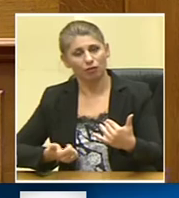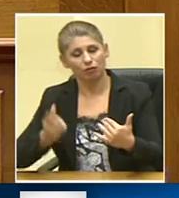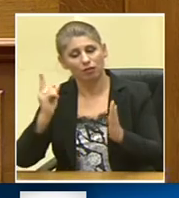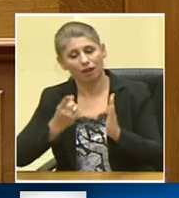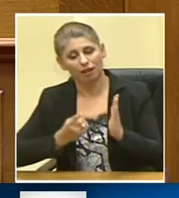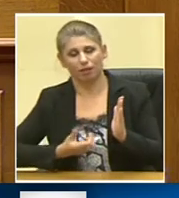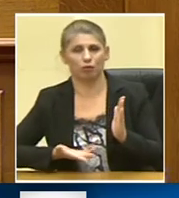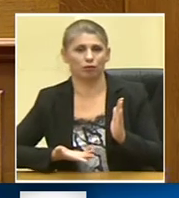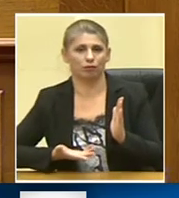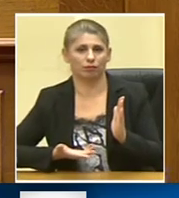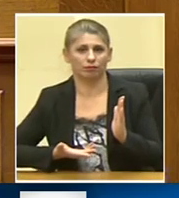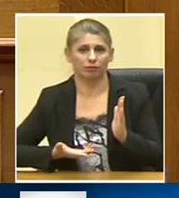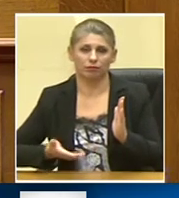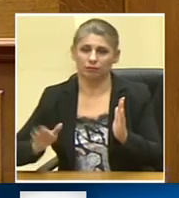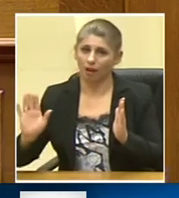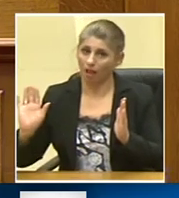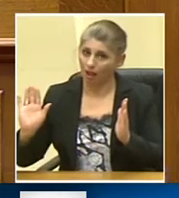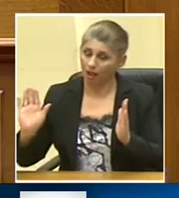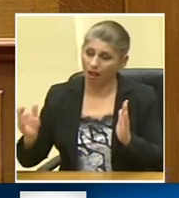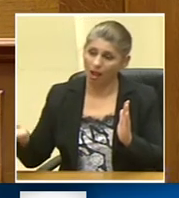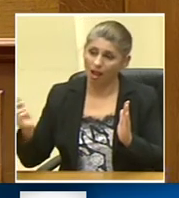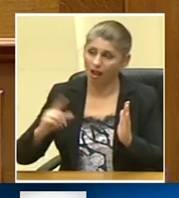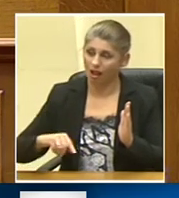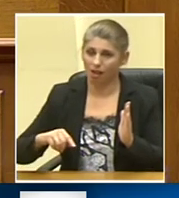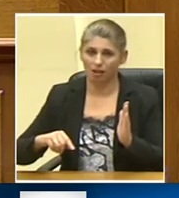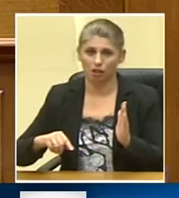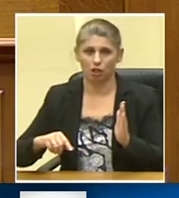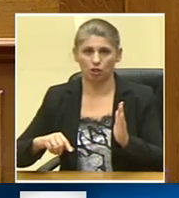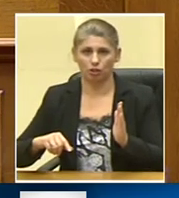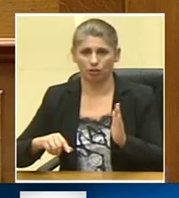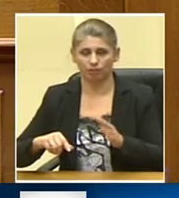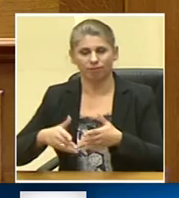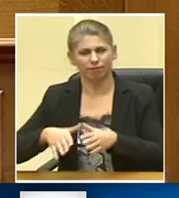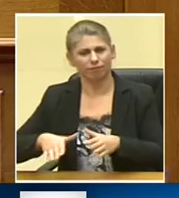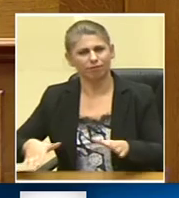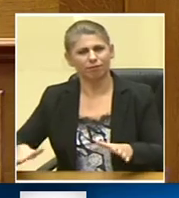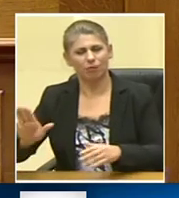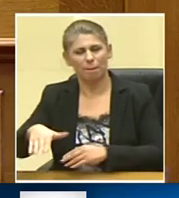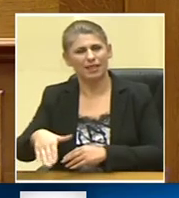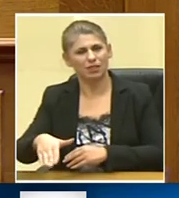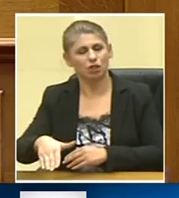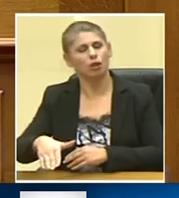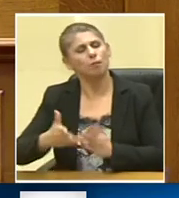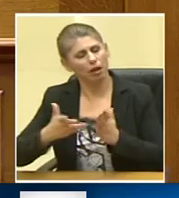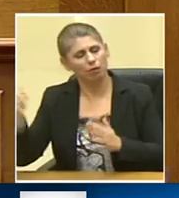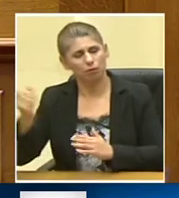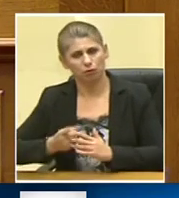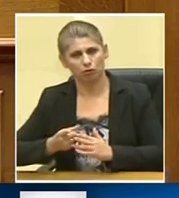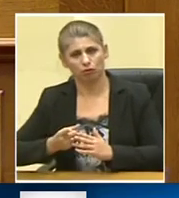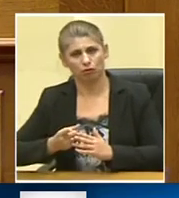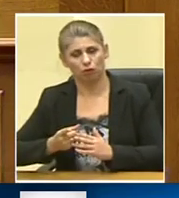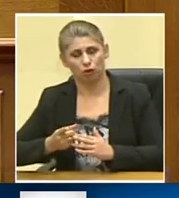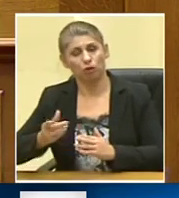κρίνουν. Άλλο ανεβαίνει, άλλο επελάβνει που απαξιώνει μεγάλη μερίδα του πληθυσμού. Σε αυτά πρέπει